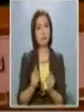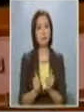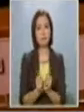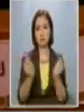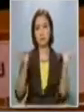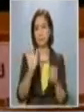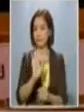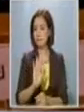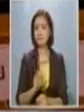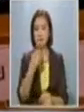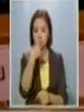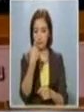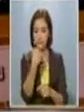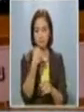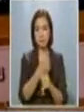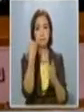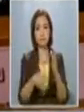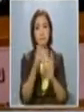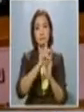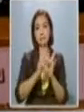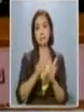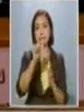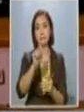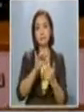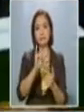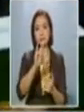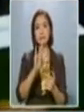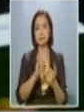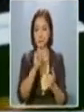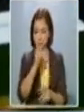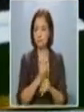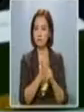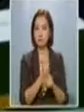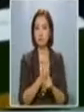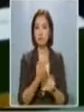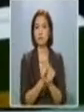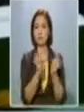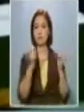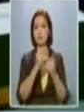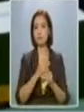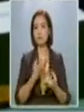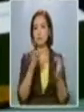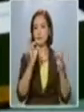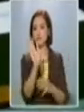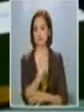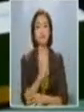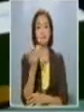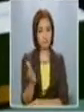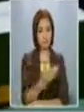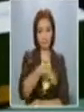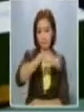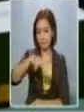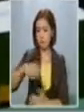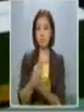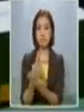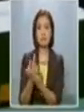ผู้มีความผิดตามประมวลกฎหมายอาญานอกจากนี้จะตั้งคณะกรรมาธิการเพื่อความปรองดองแห่งชาติที่จะมีตัวแทนจากทุกภาคส่วนเข้าร่วม